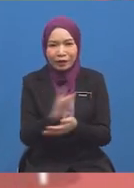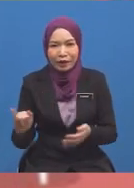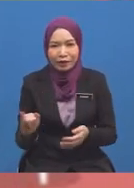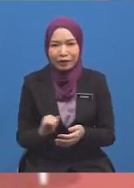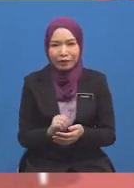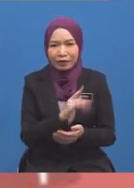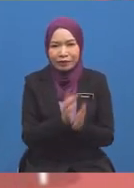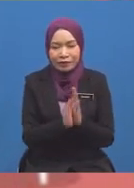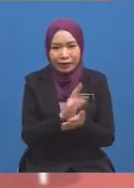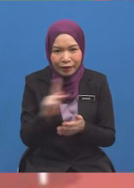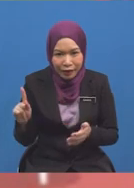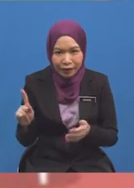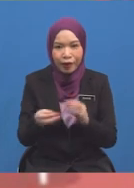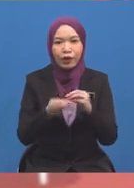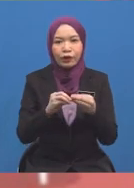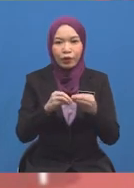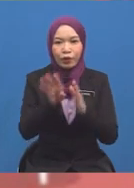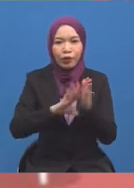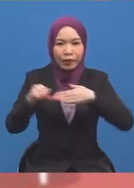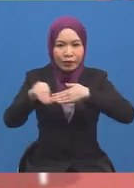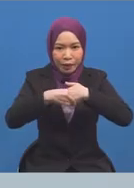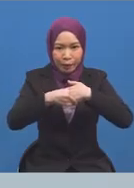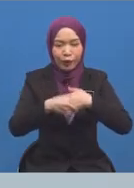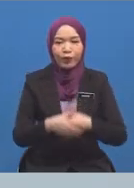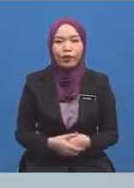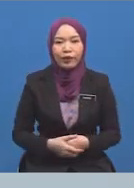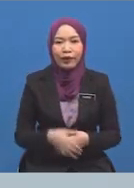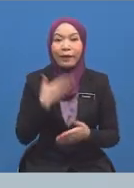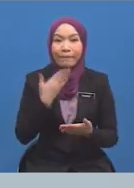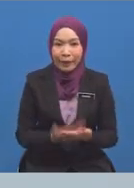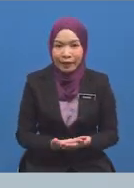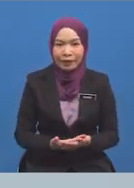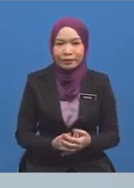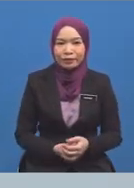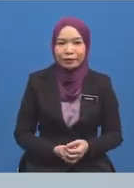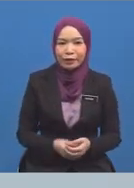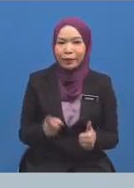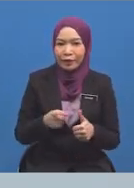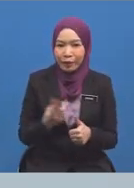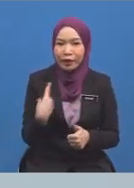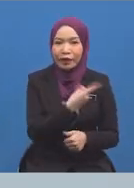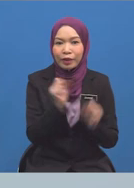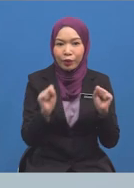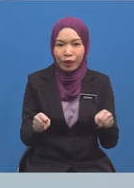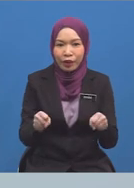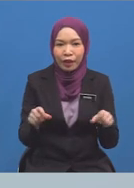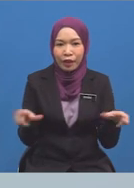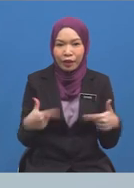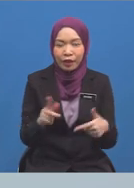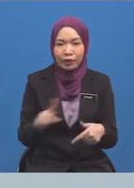Iya nunggu bercampur baila angka satu kita boleh melakukan